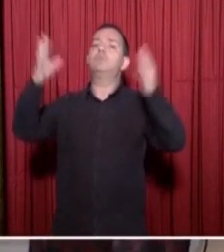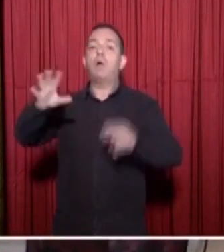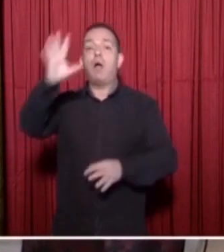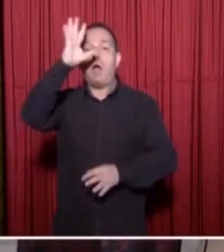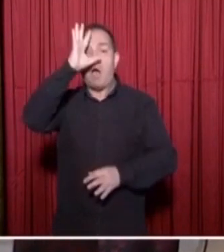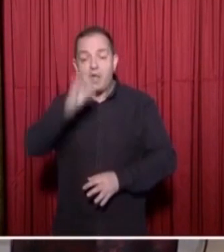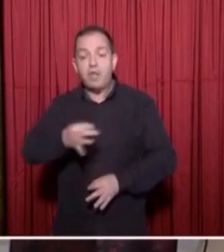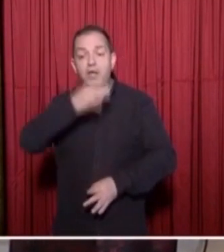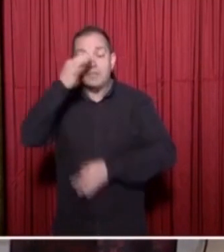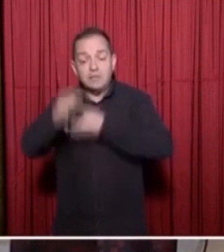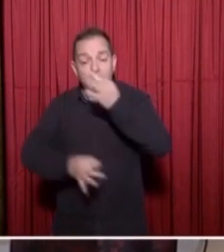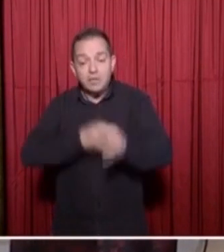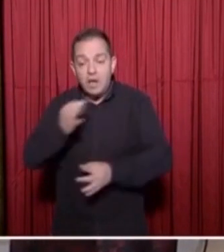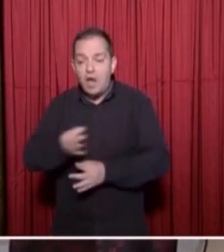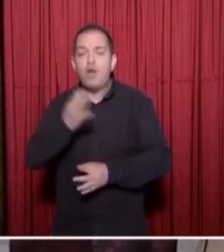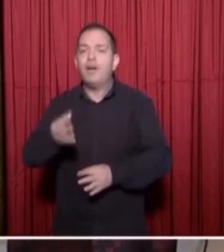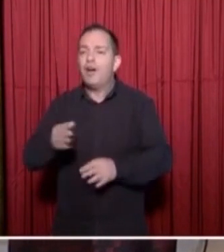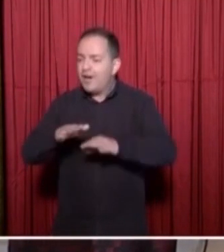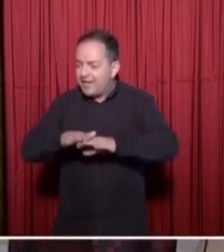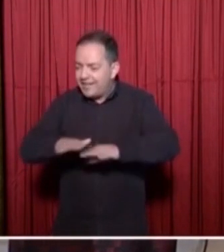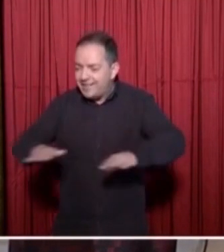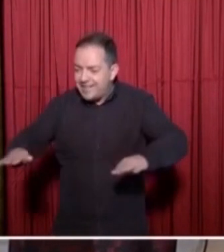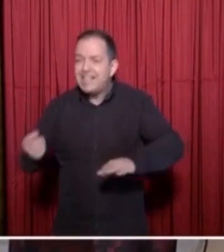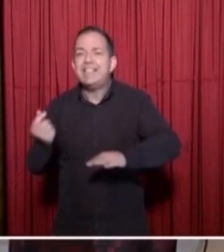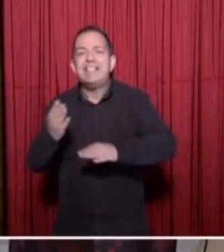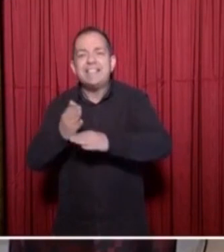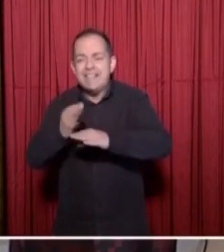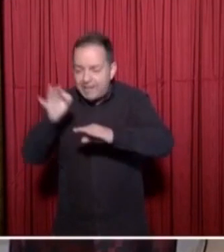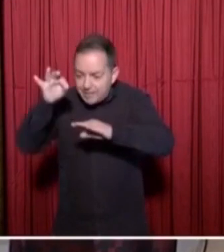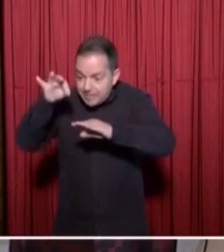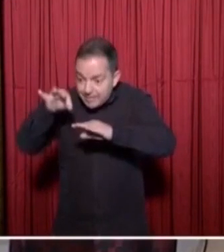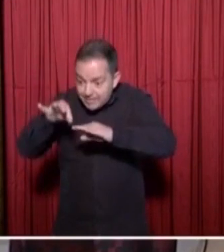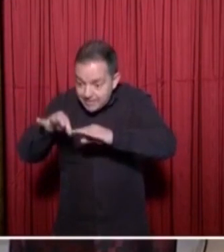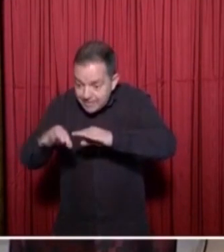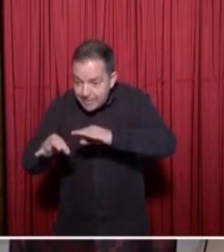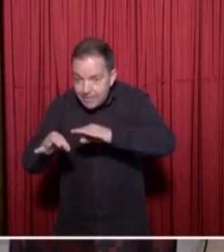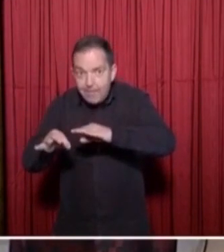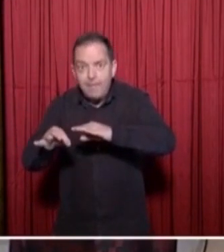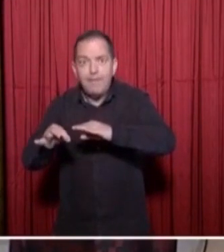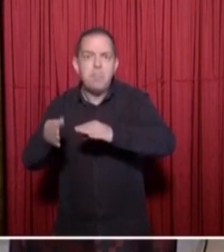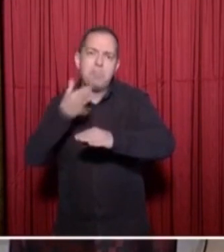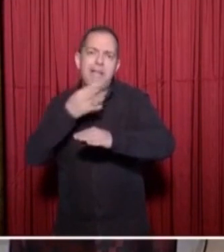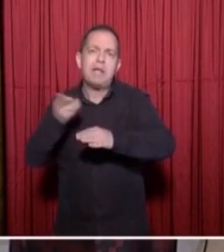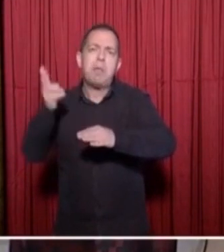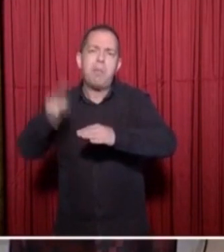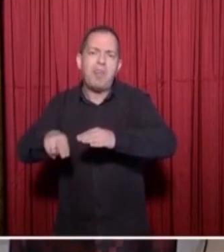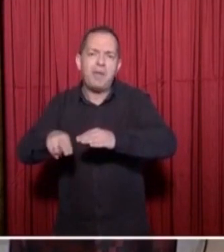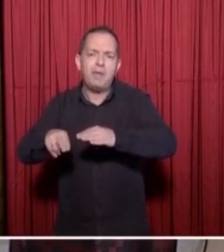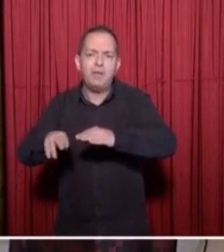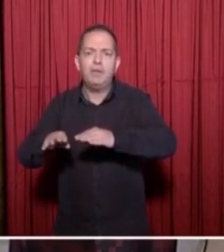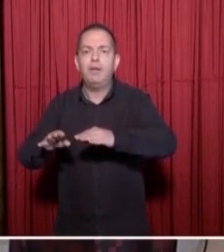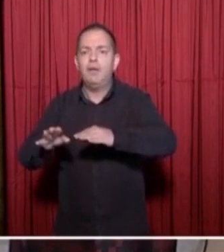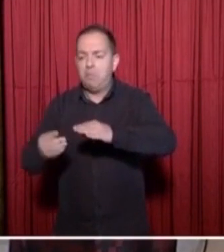λέγω ημίν, εάν μη ο κόκκος του σίτου πεσώνει στη γη να αποθάνει, αυτός μόνος